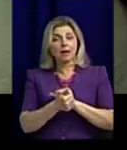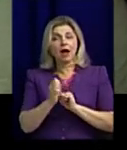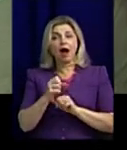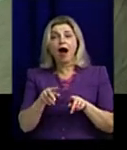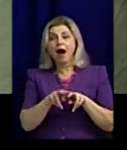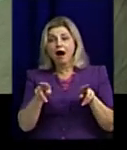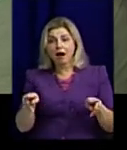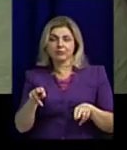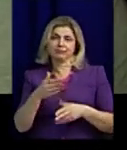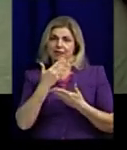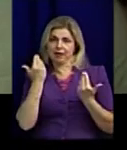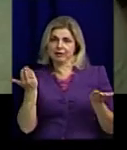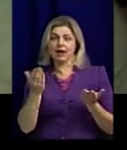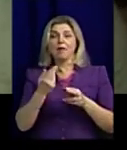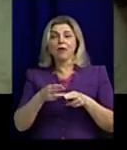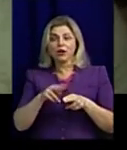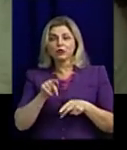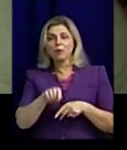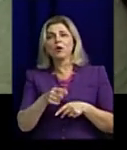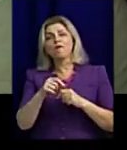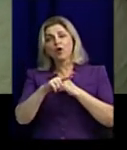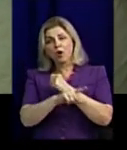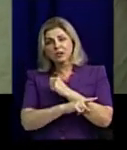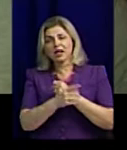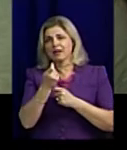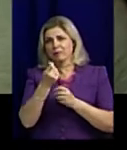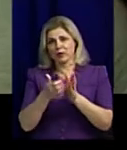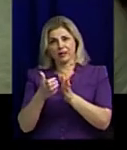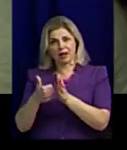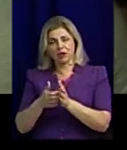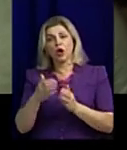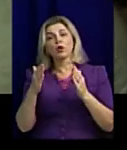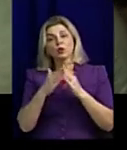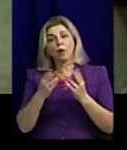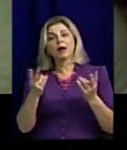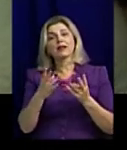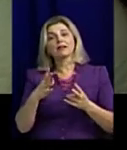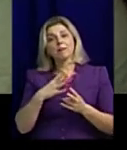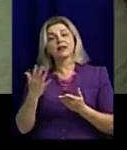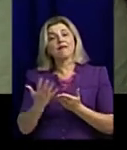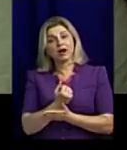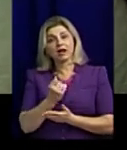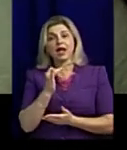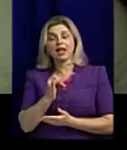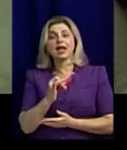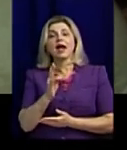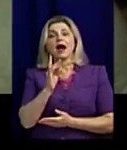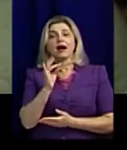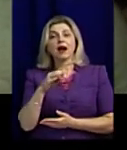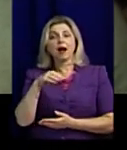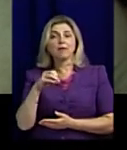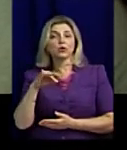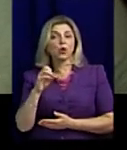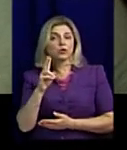рівноцінних не було. Тому десь ми в кінці трохи не дограли. Вдома з Балканами треба було вигравати, та й у Краматорську, в принципі, можна